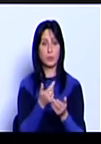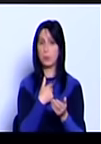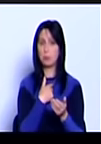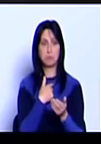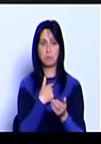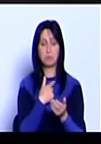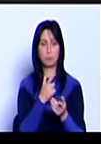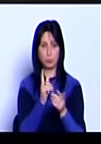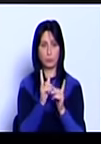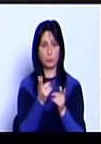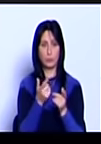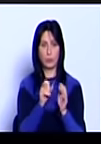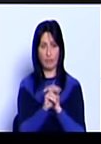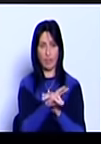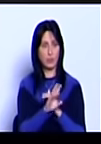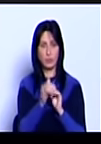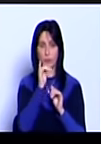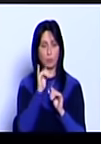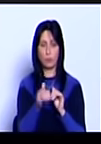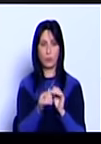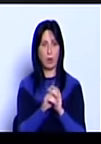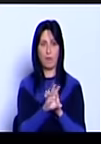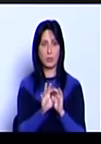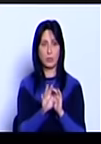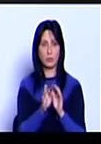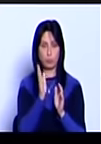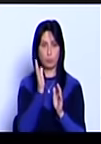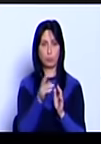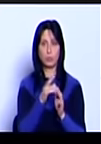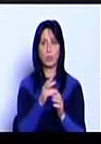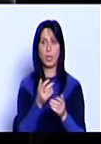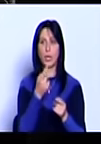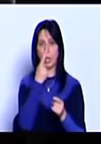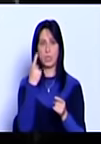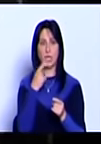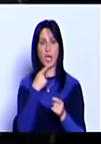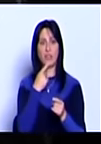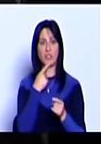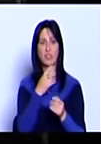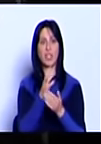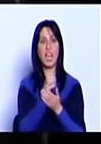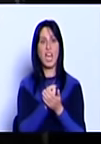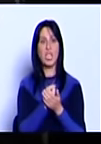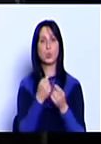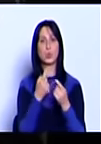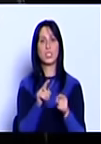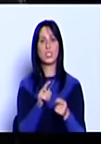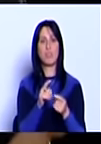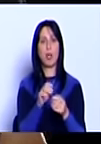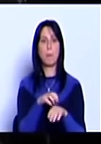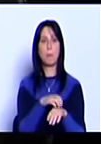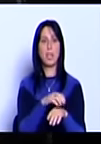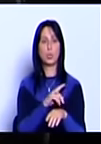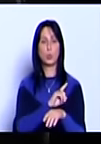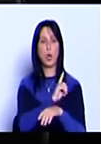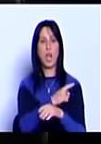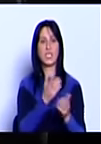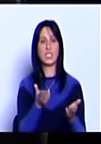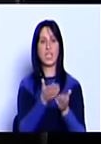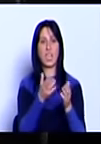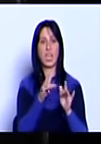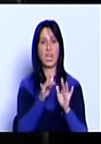გავექცევი. ვერანაირად ვერ გავექცევი. არა, წეღამზანეთ რომ რესურსი იყოს სხვა და პარტიულ გაძლიერებას მოახმარეთ